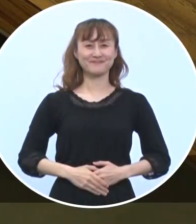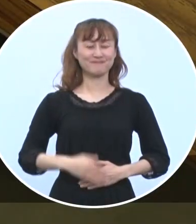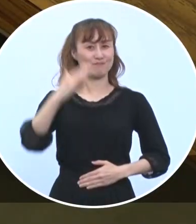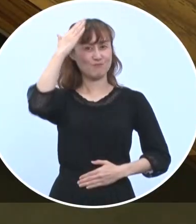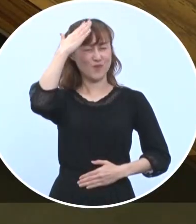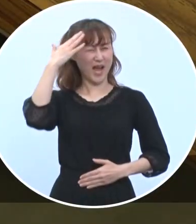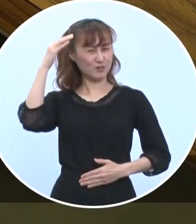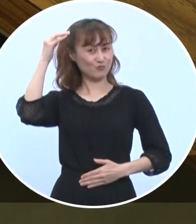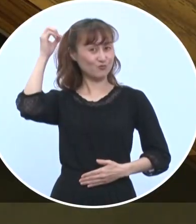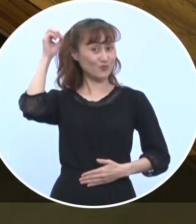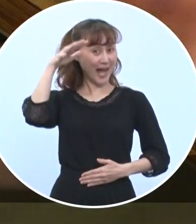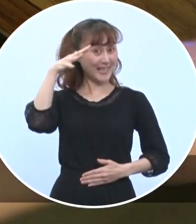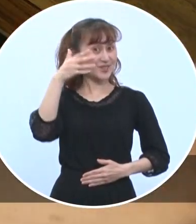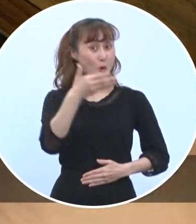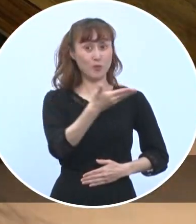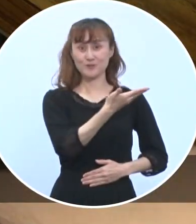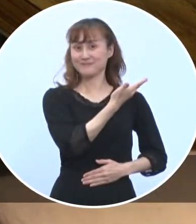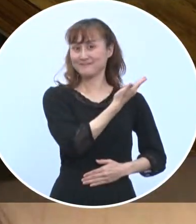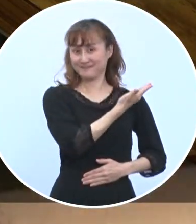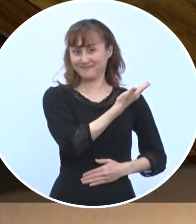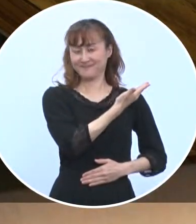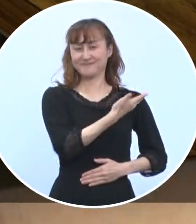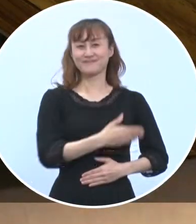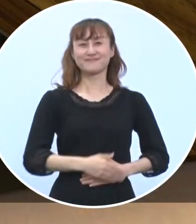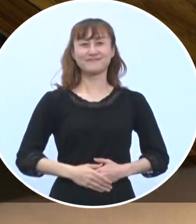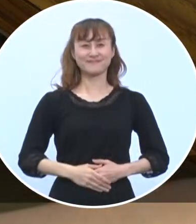ブラックライトを当ててみます。